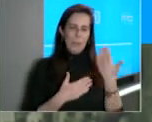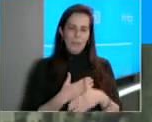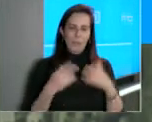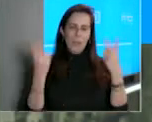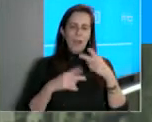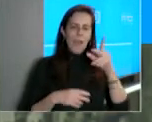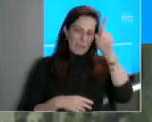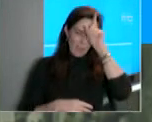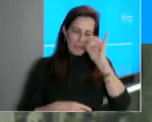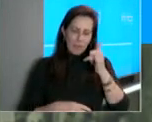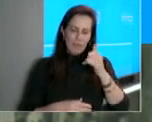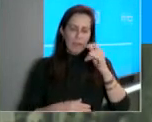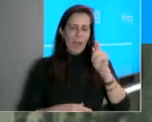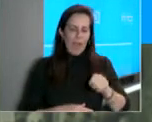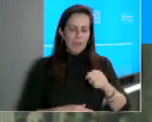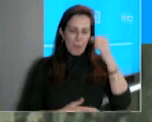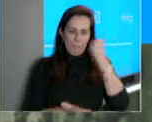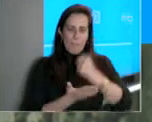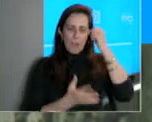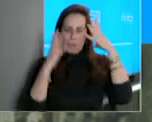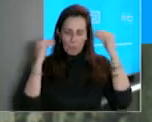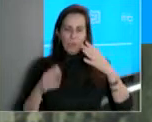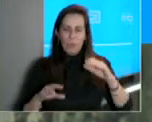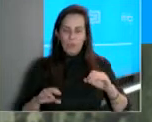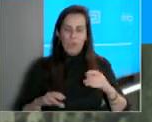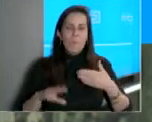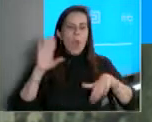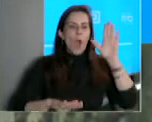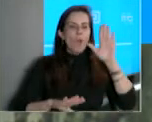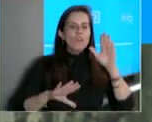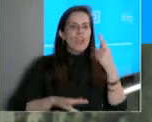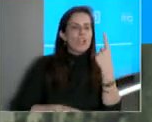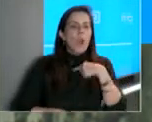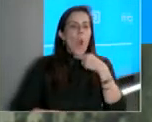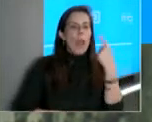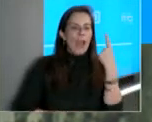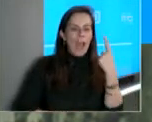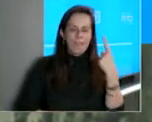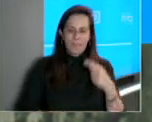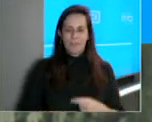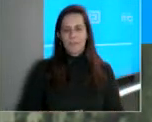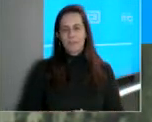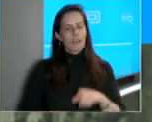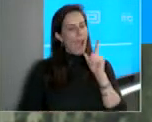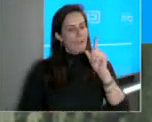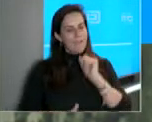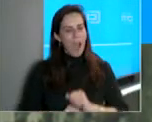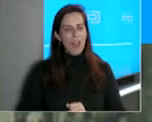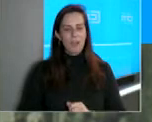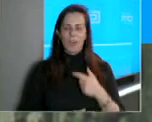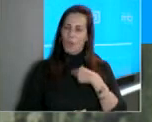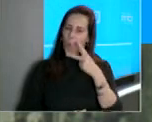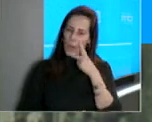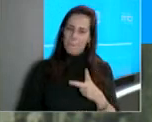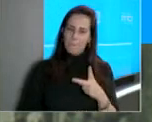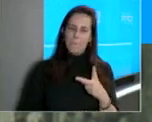הסכם השילומים עבר בכנסת במאמץ גדול של בן גוריון, ברוב של כל אחד, 61 חברי כנסת. אבל אנחנו רואים